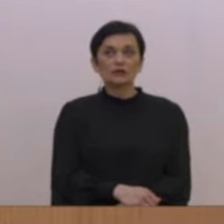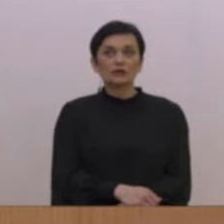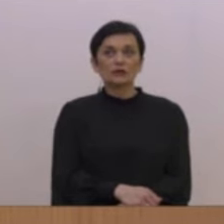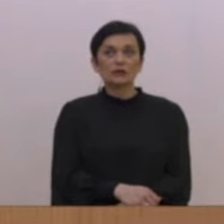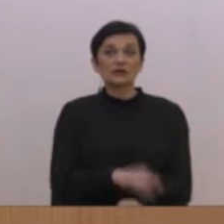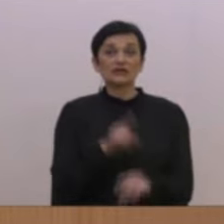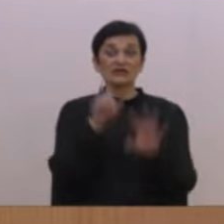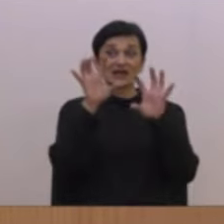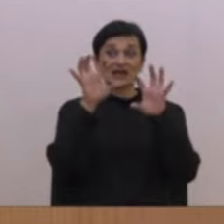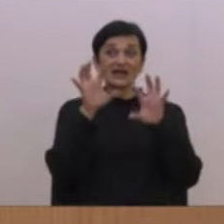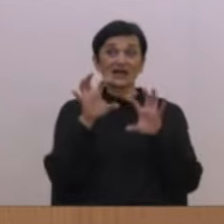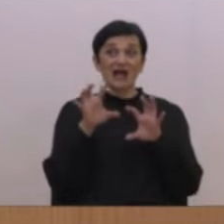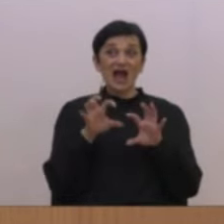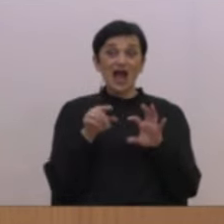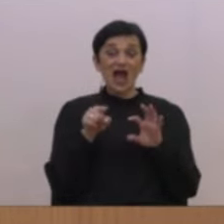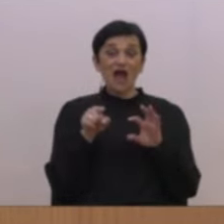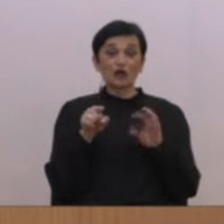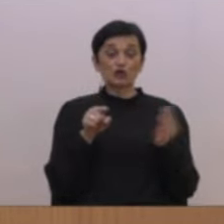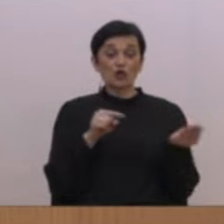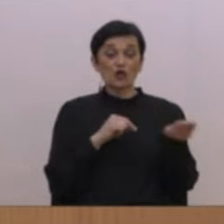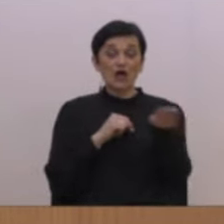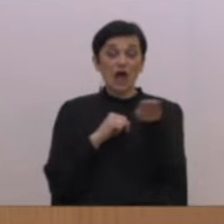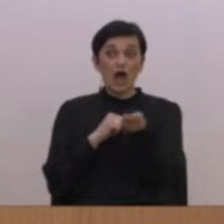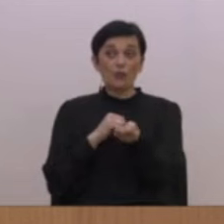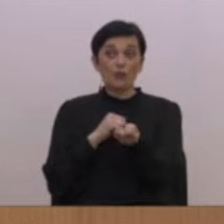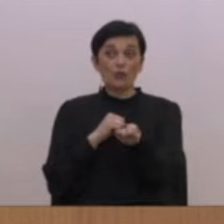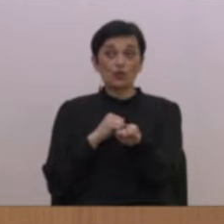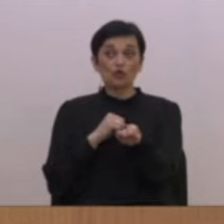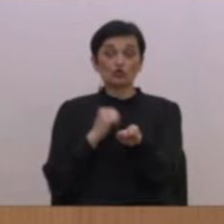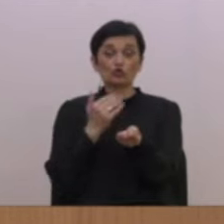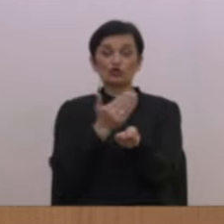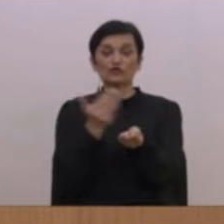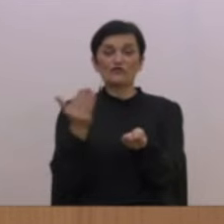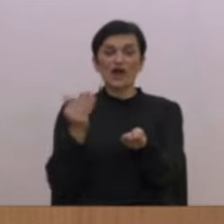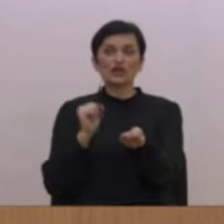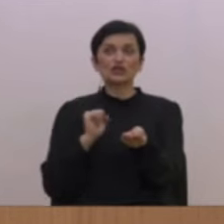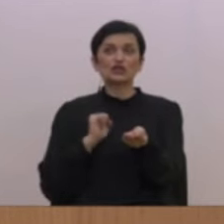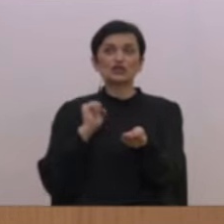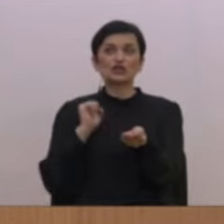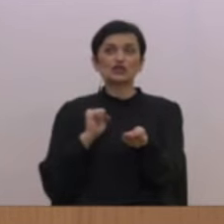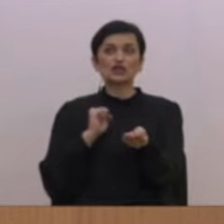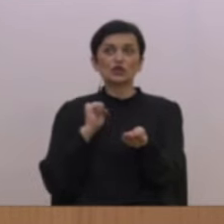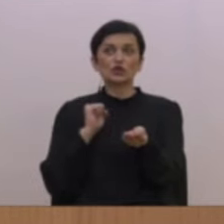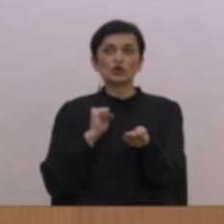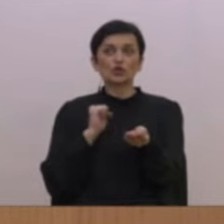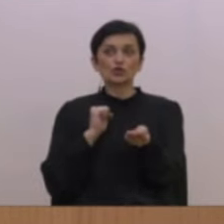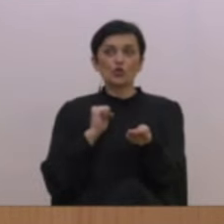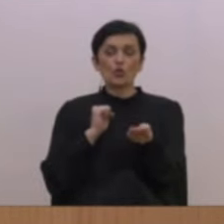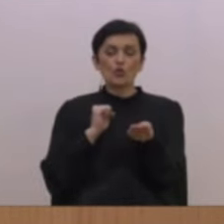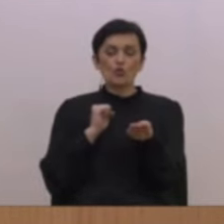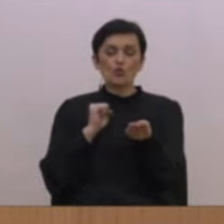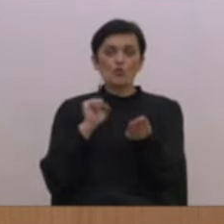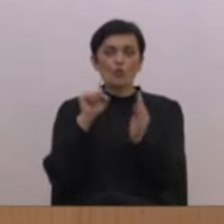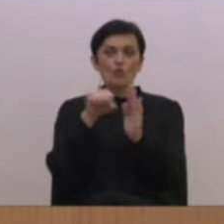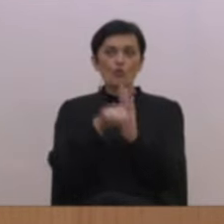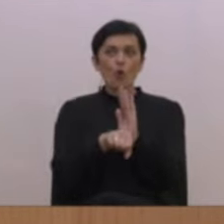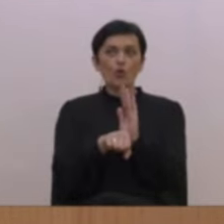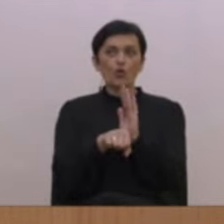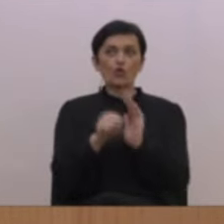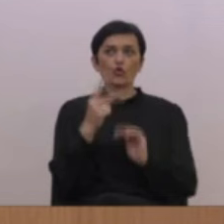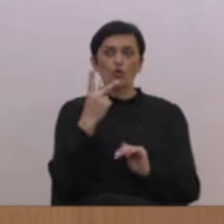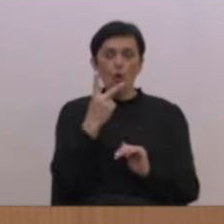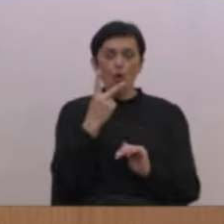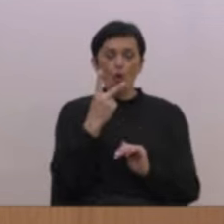Am canonis gamotanit. Tkuen stilobt rom moklat ori